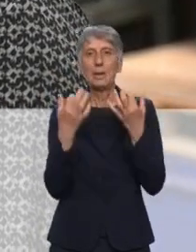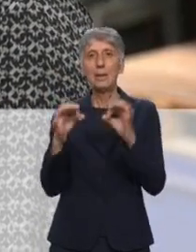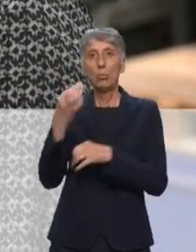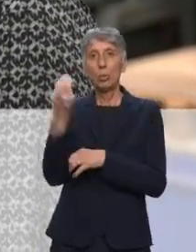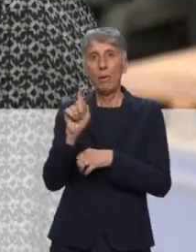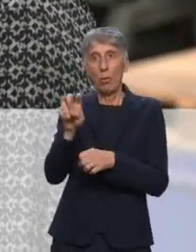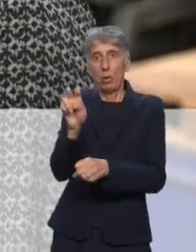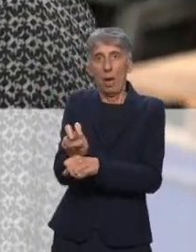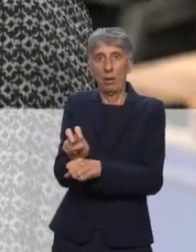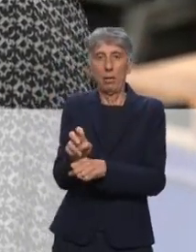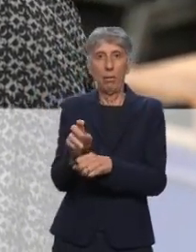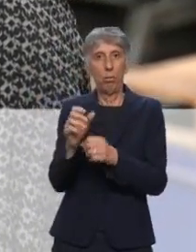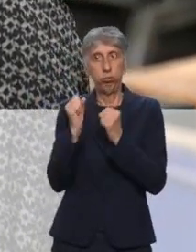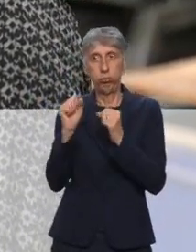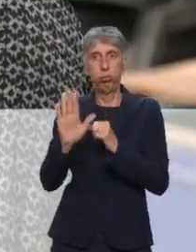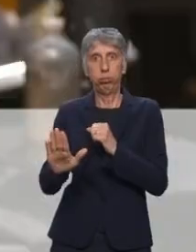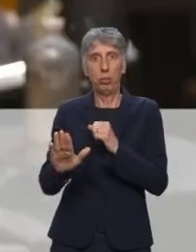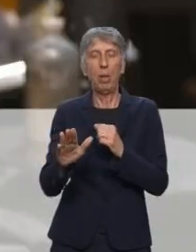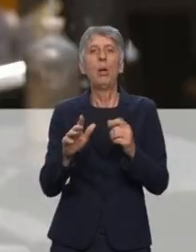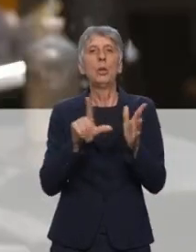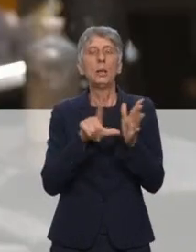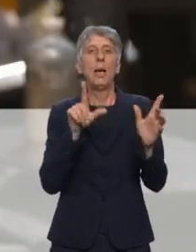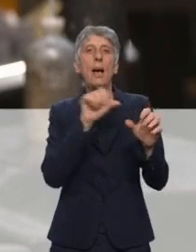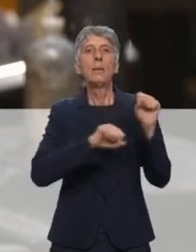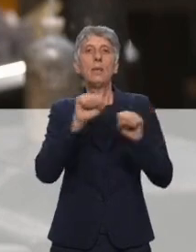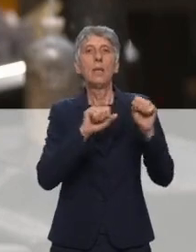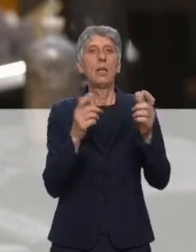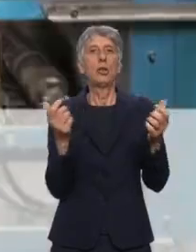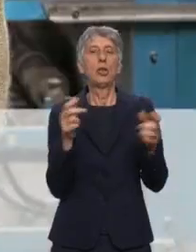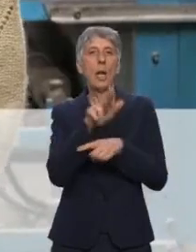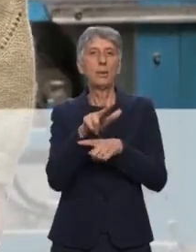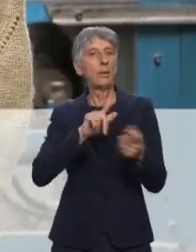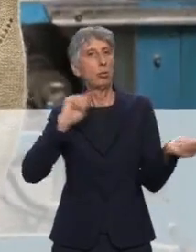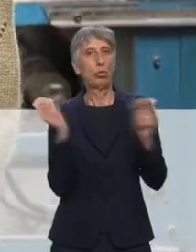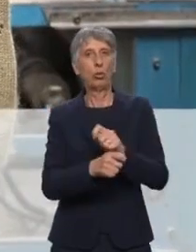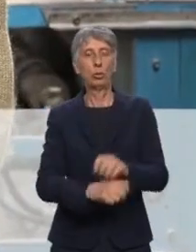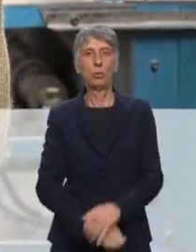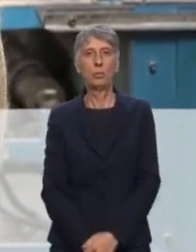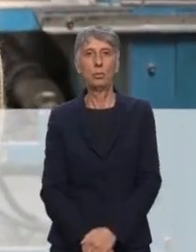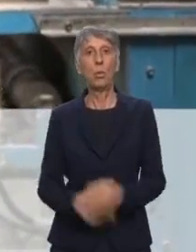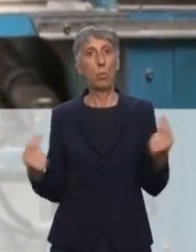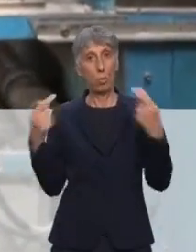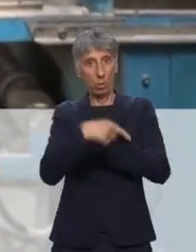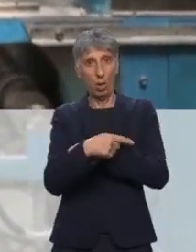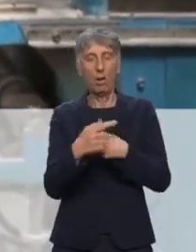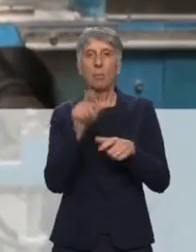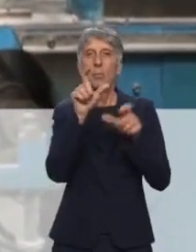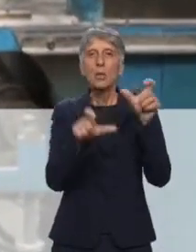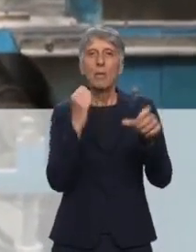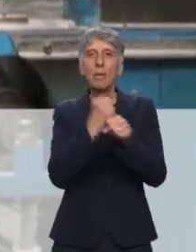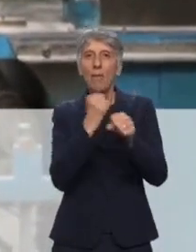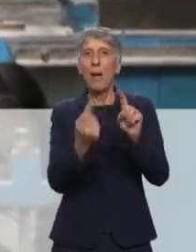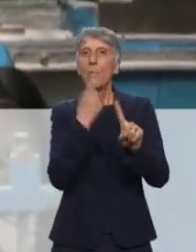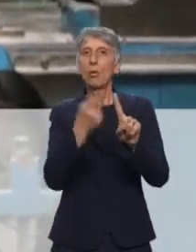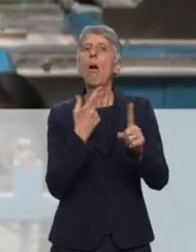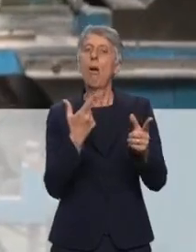urgence 10% du territoire en protection forte et réformer l'activité de la chasse. À l'inverse, nous donnerons plus de place et de moyens au travail